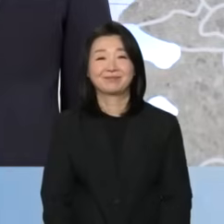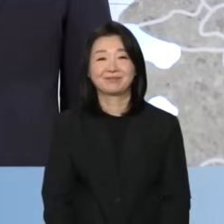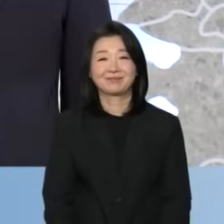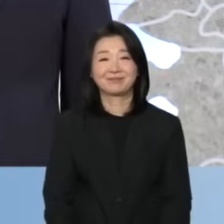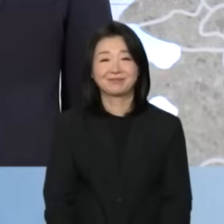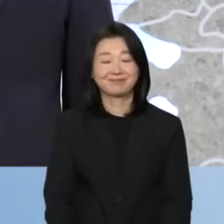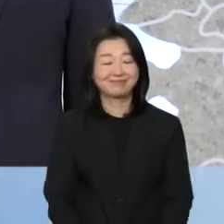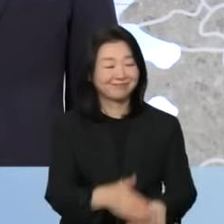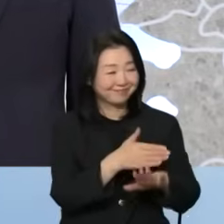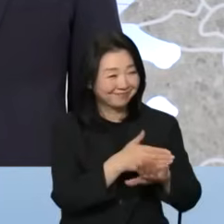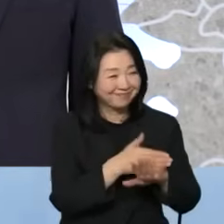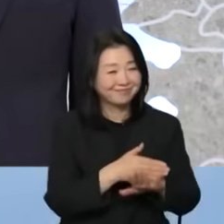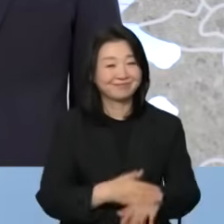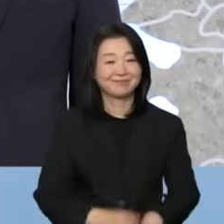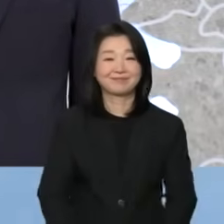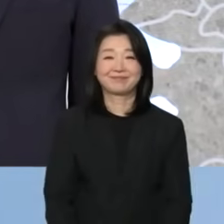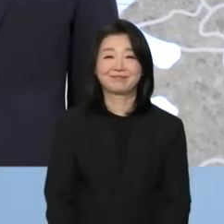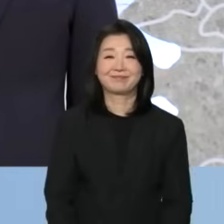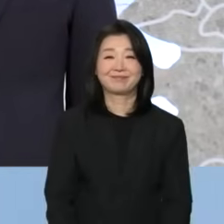예, 감사합니다.